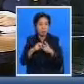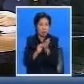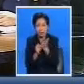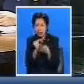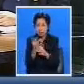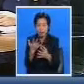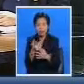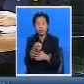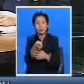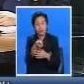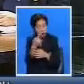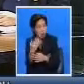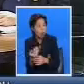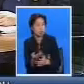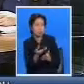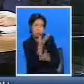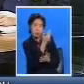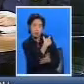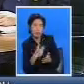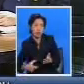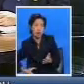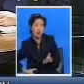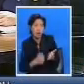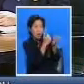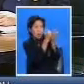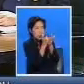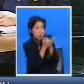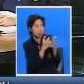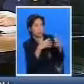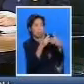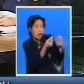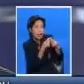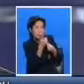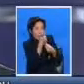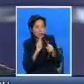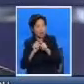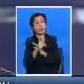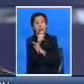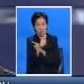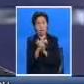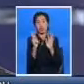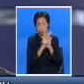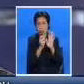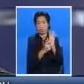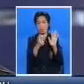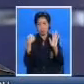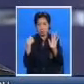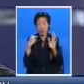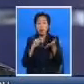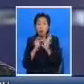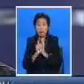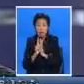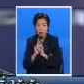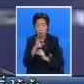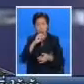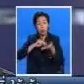พระองค์ท่านมีพระมหากรุณาธิคุณทรงเมตตาที่จะพระราชทานอภัยโทษให้หลักของมันนะครับมันก็พูดง่ายๆก็เหมือนกับ